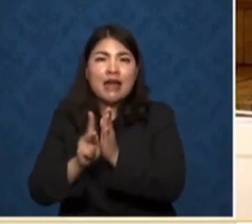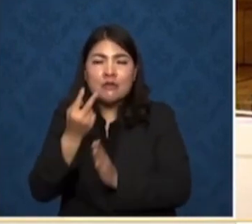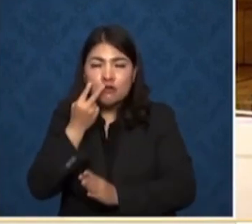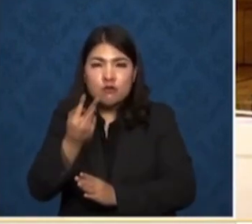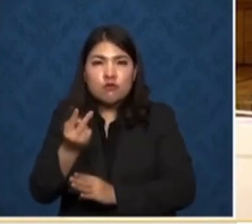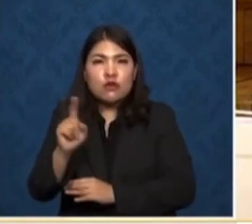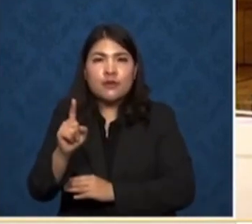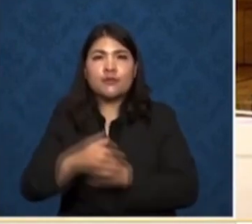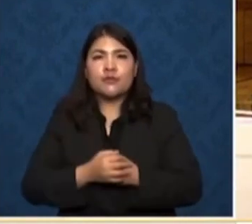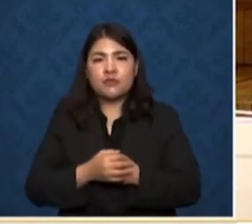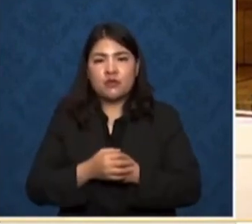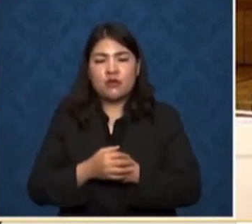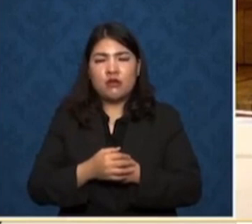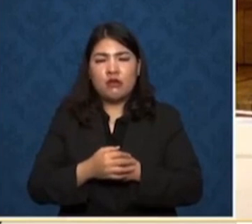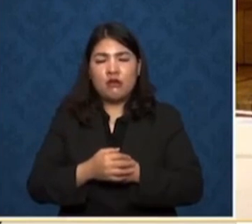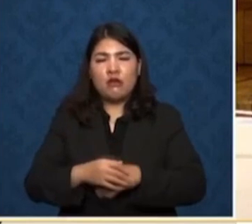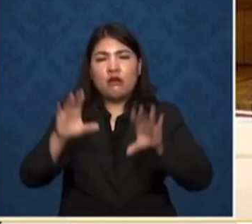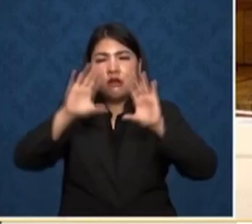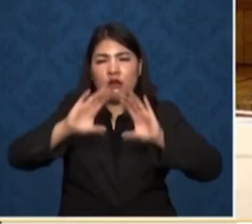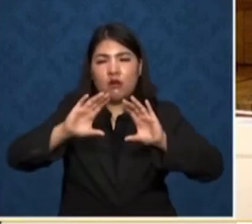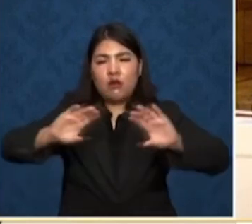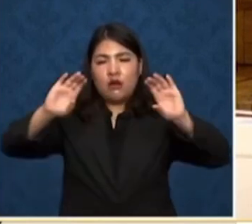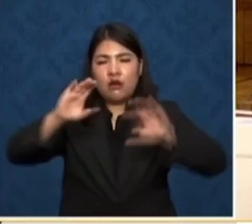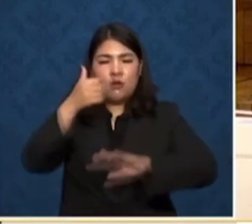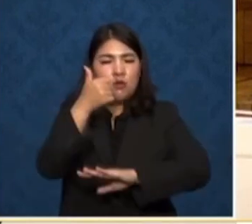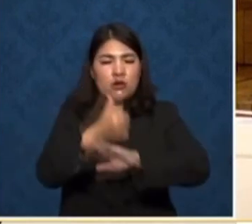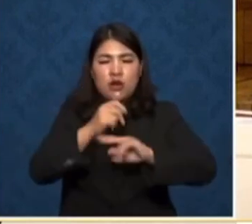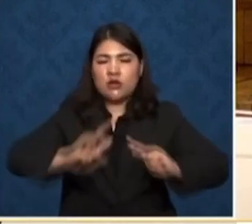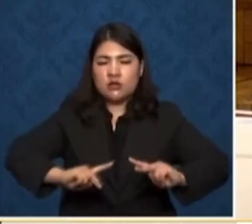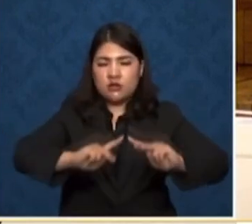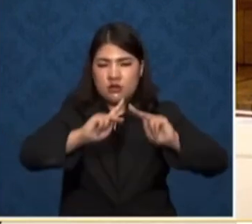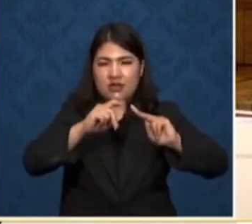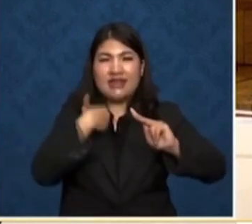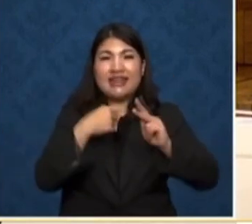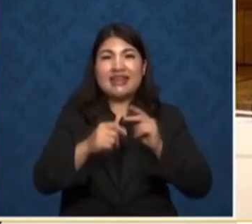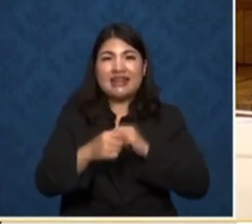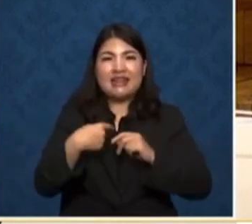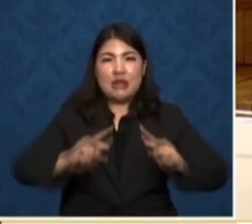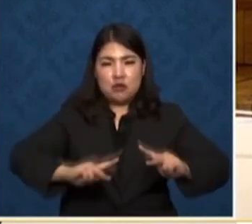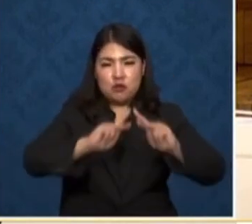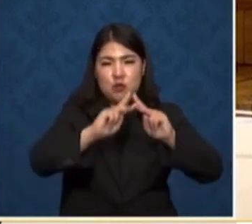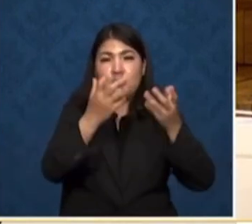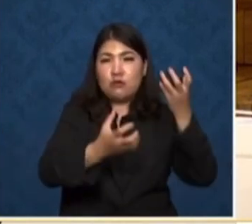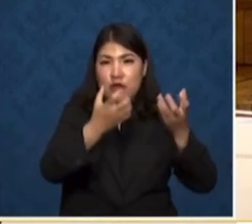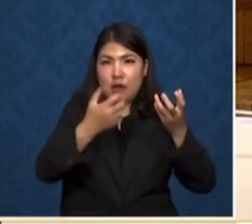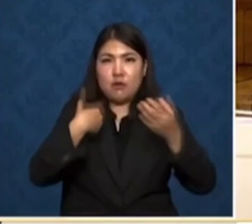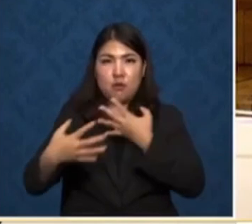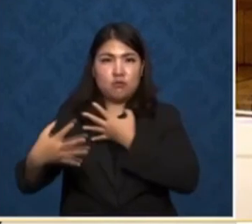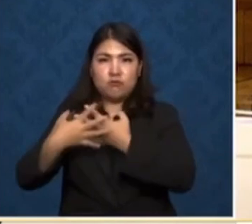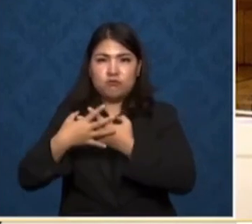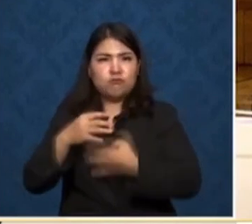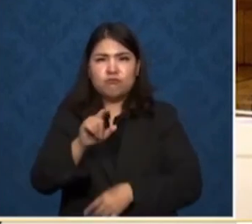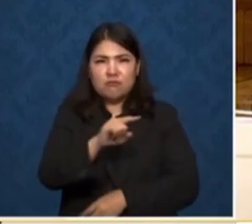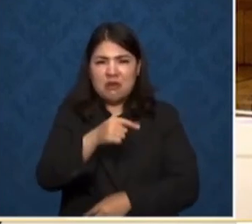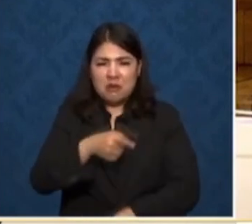ให้รัฐมนตรีว่าการกระทรวงยุติธรรมไม่ให้กรมราชทัณฑ์มีดุลพินิจเลยให้ใช้ความเห็นของ